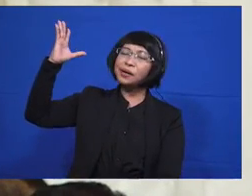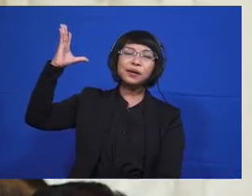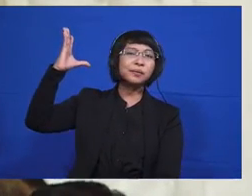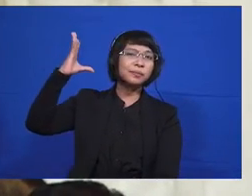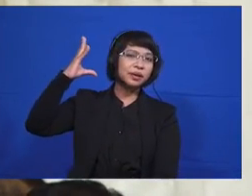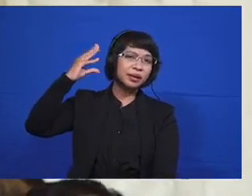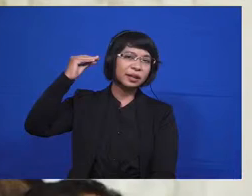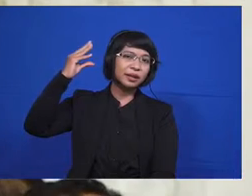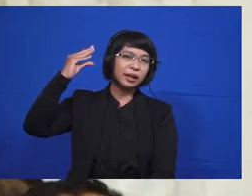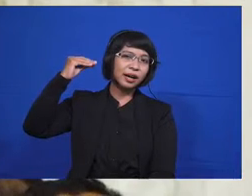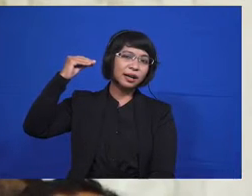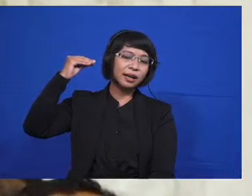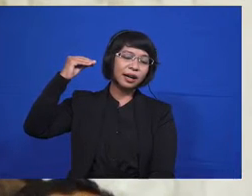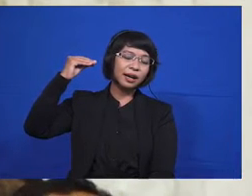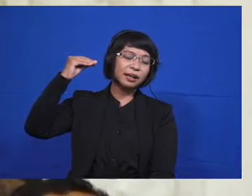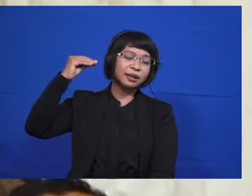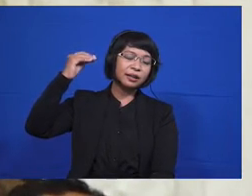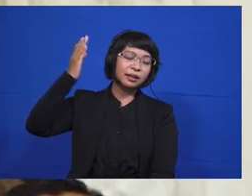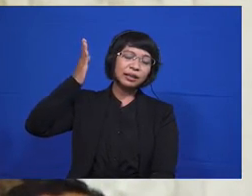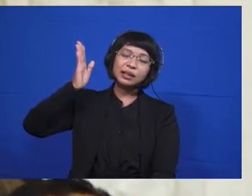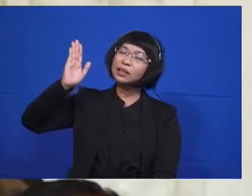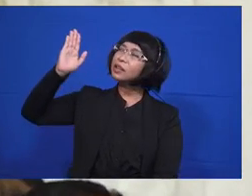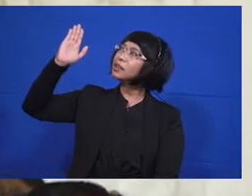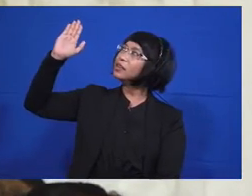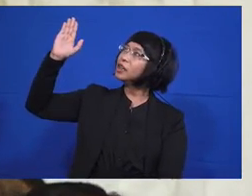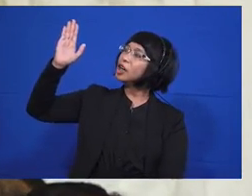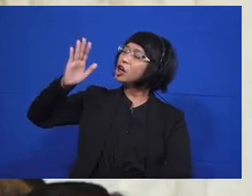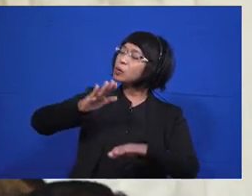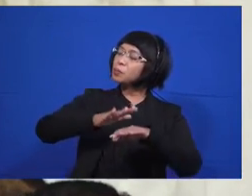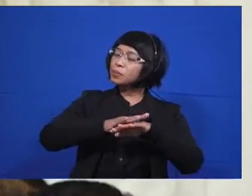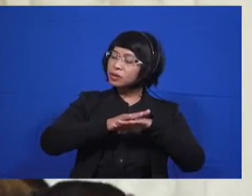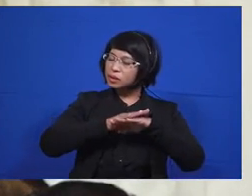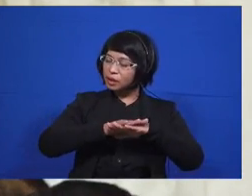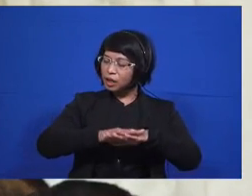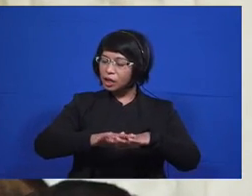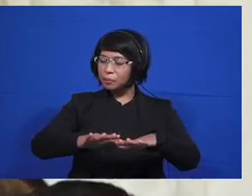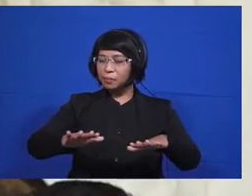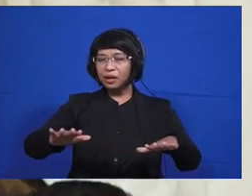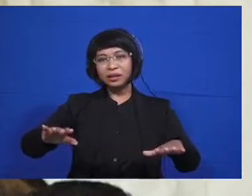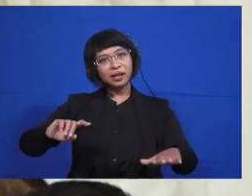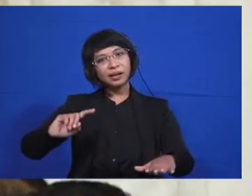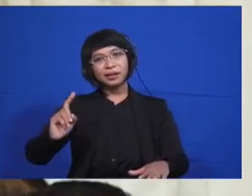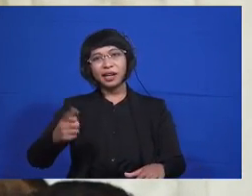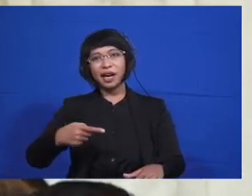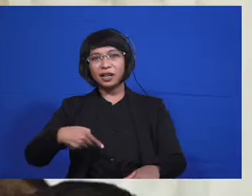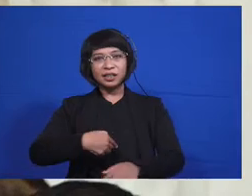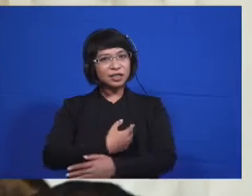mendengarkan. Ia menyelamatkan dia dari segala